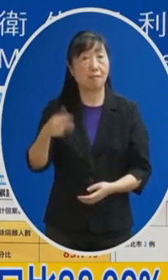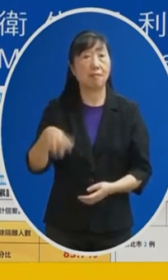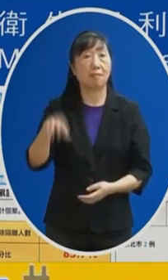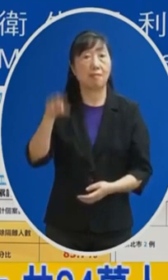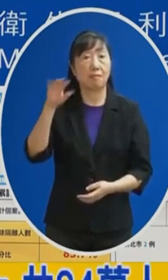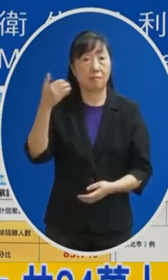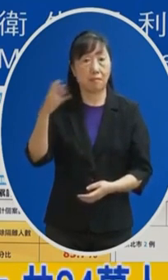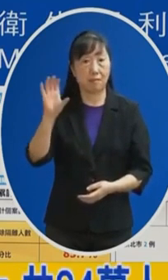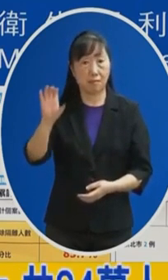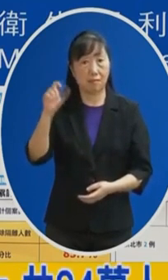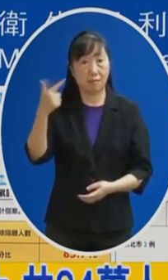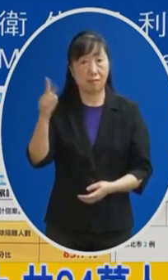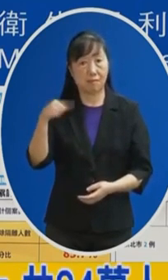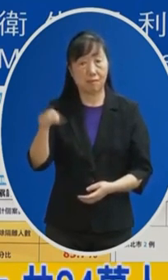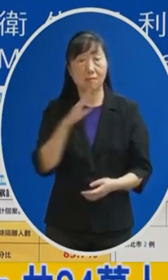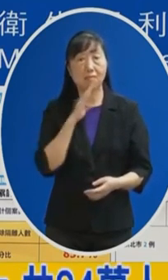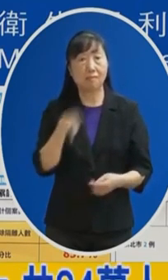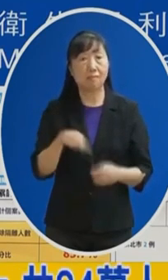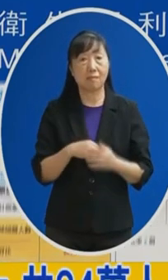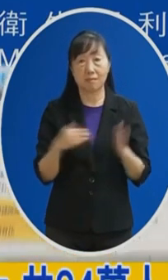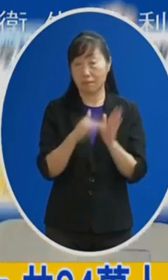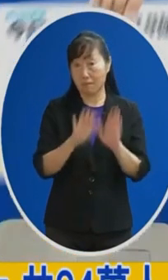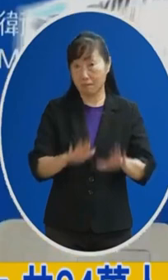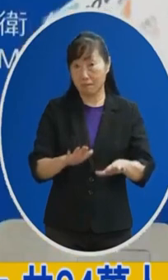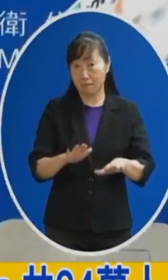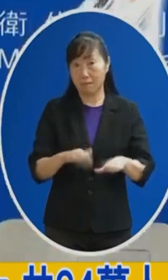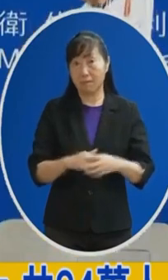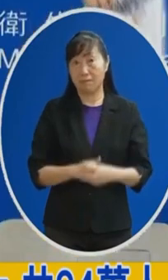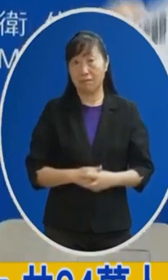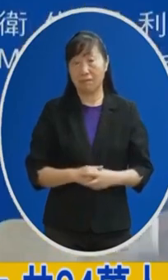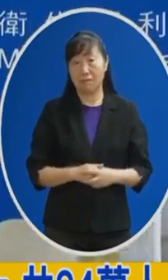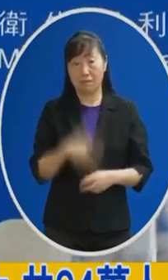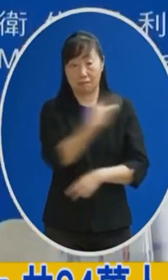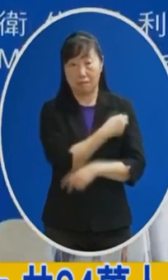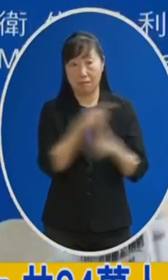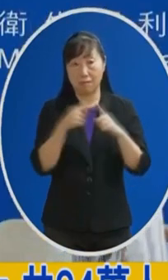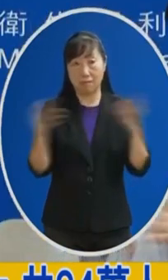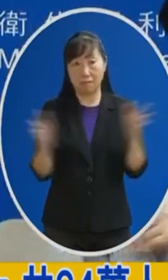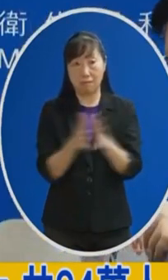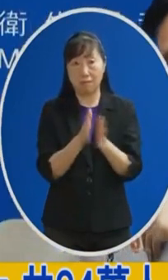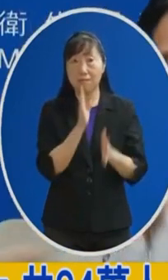223796人次，那所以截到目前为止累计接种的人次是